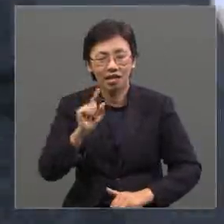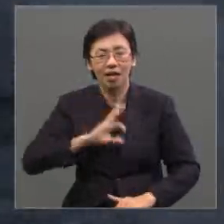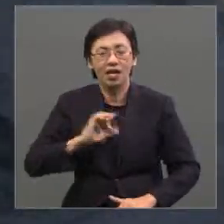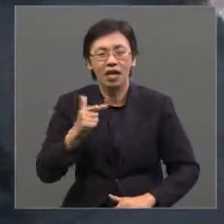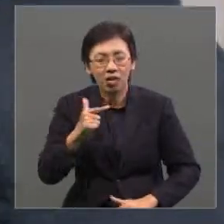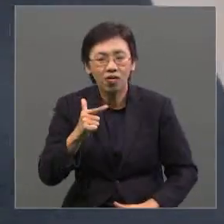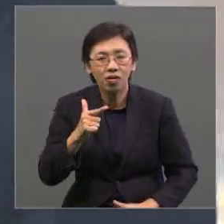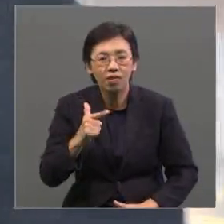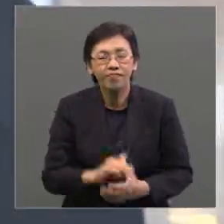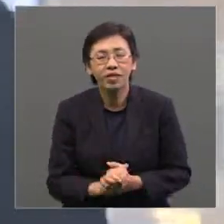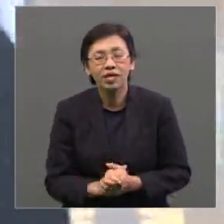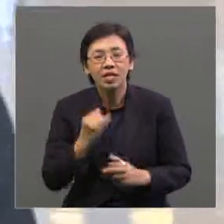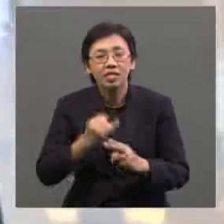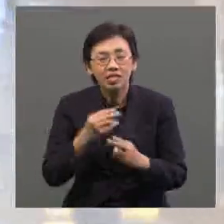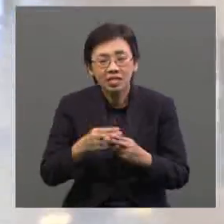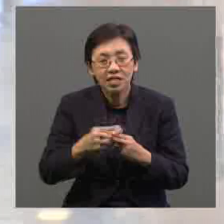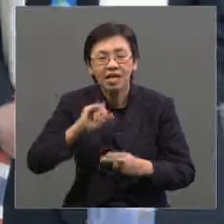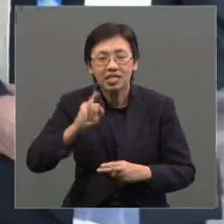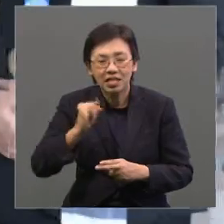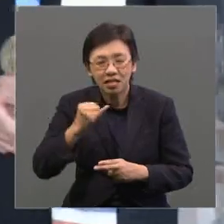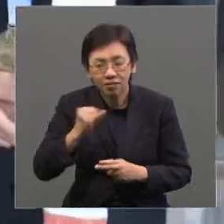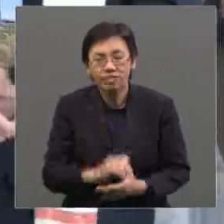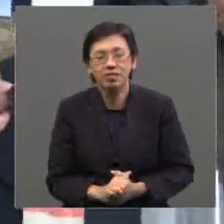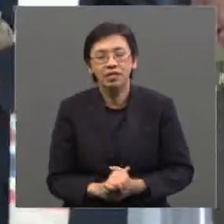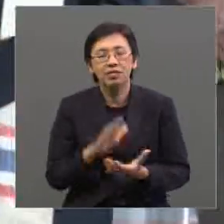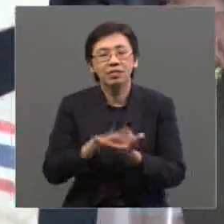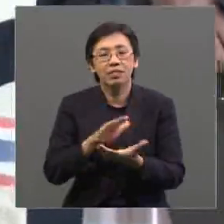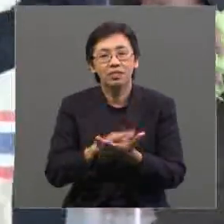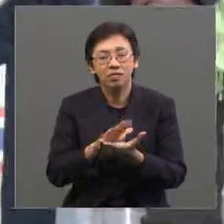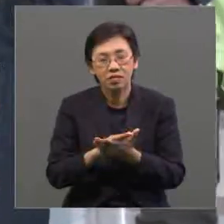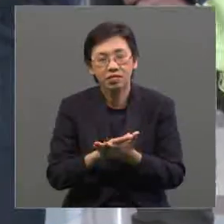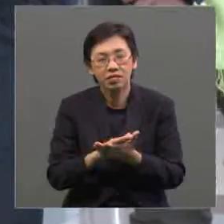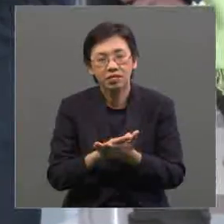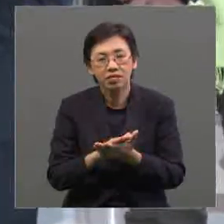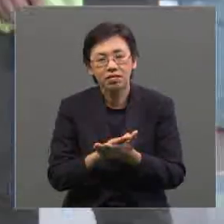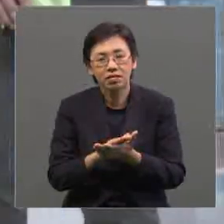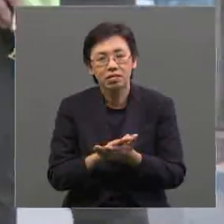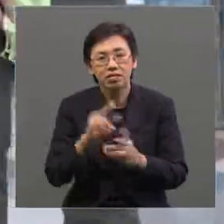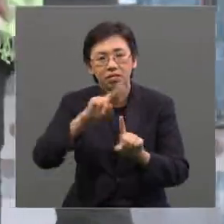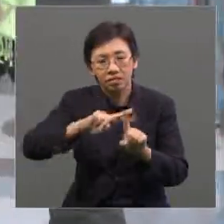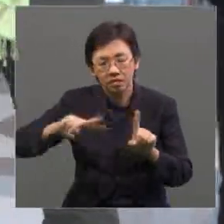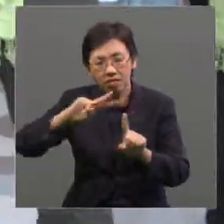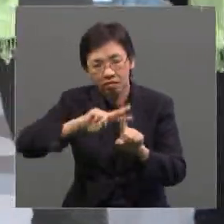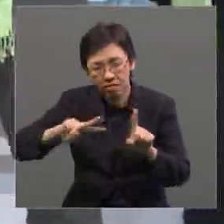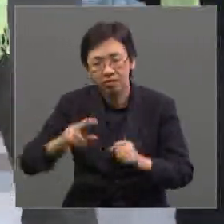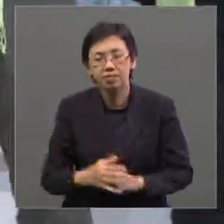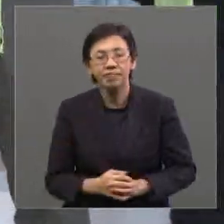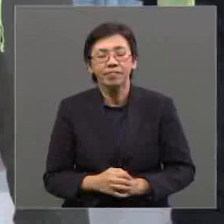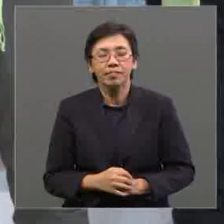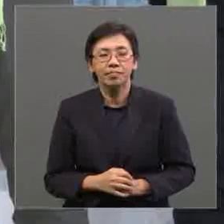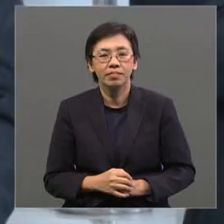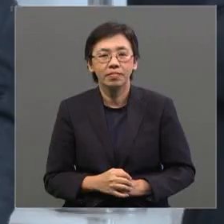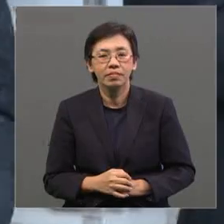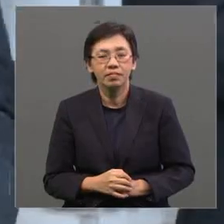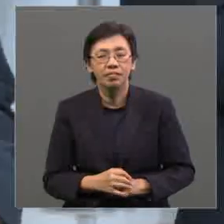ได้เหรียญทองครับคือน้องจิราโรจน์ชวนะสุนทรพจน์จากโรงเรียนสาธิตมหาวิทยาลัยศรีนครินทรวิโรฒประสานมิ